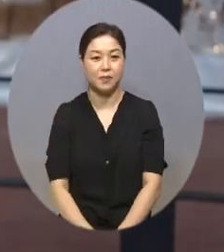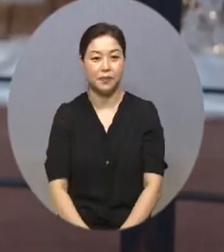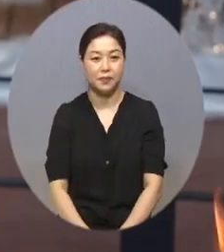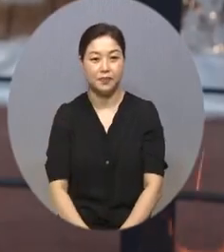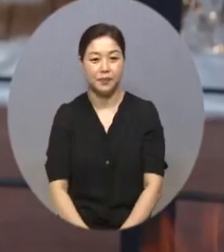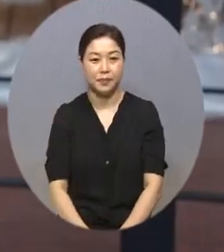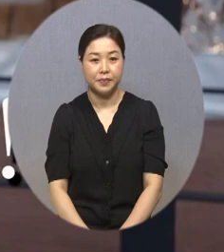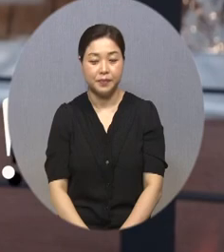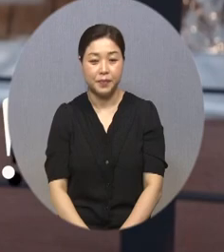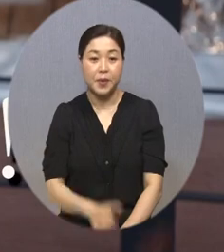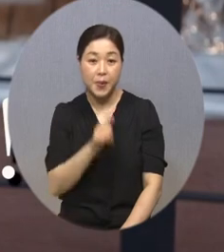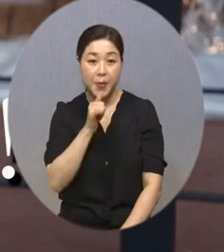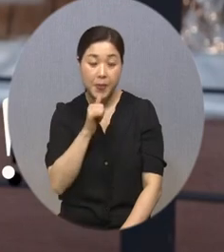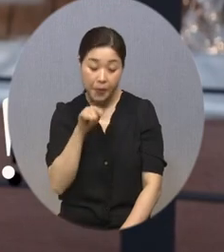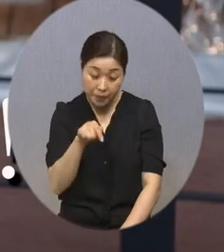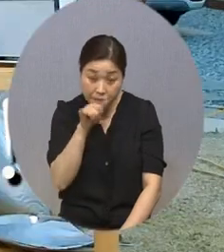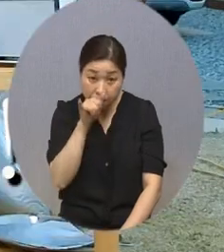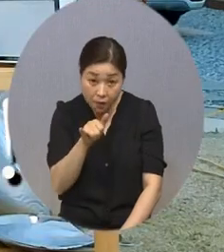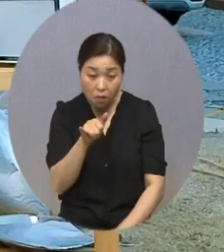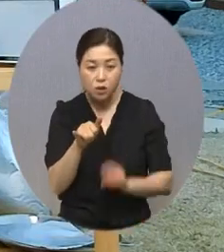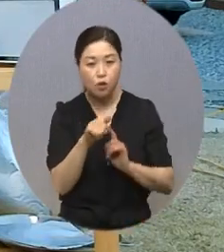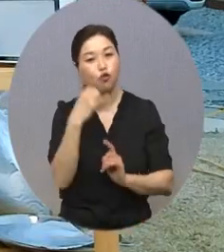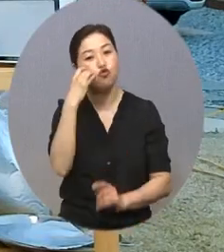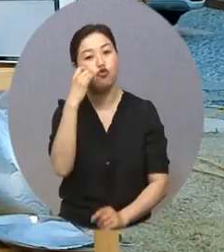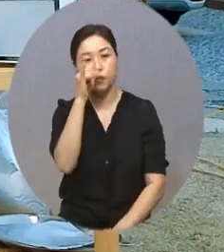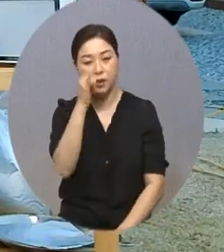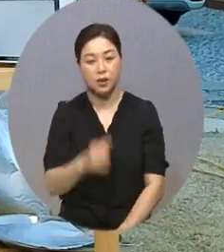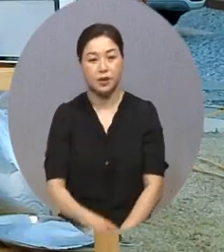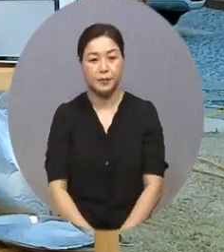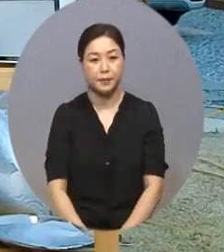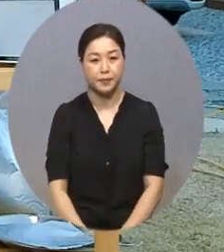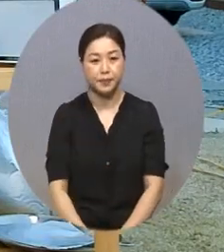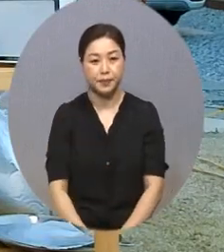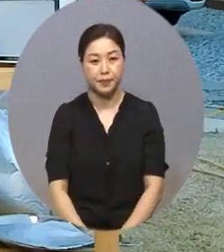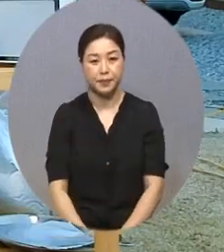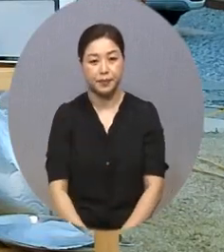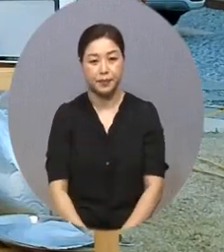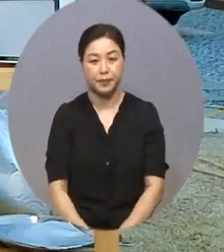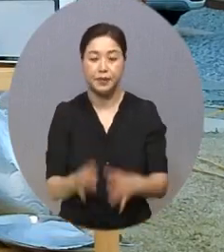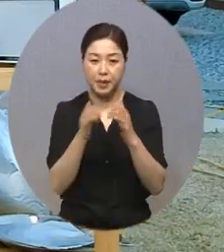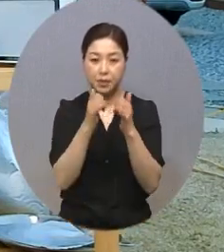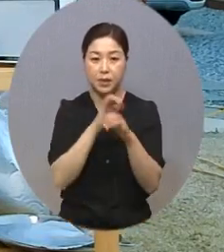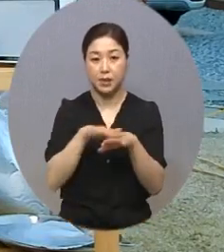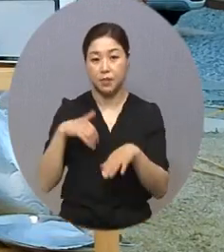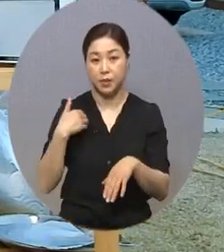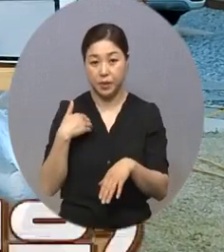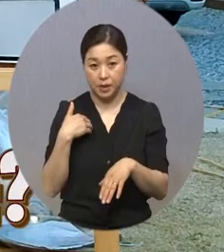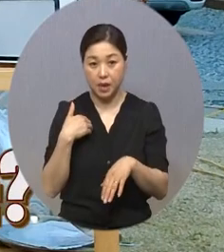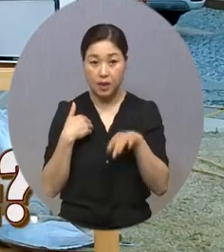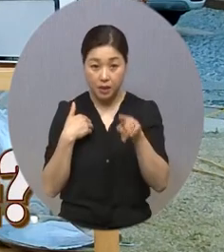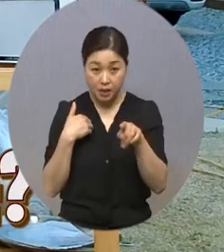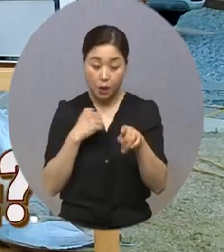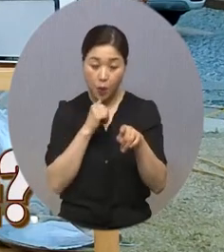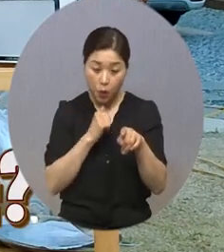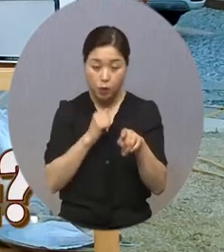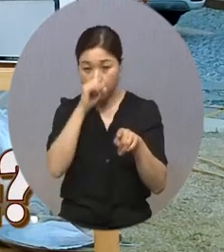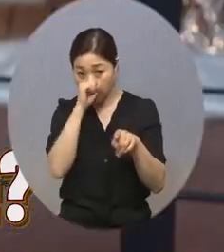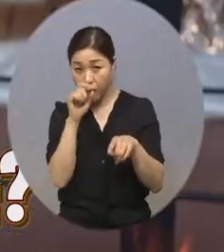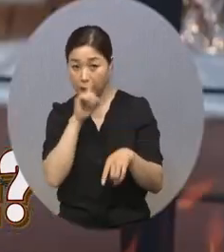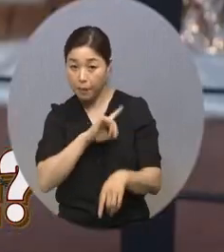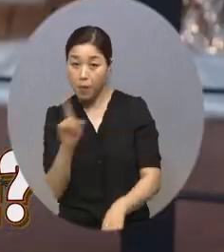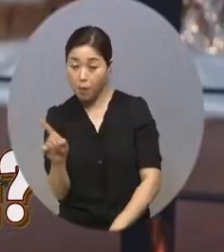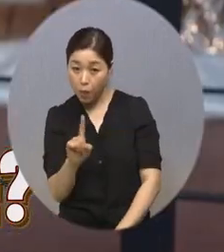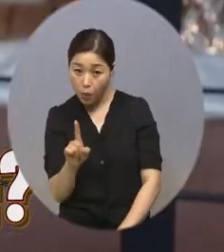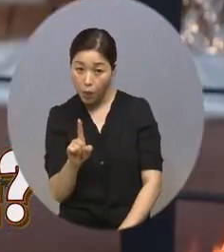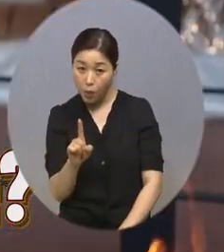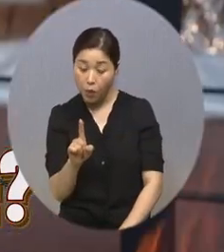앞에 있잖아요 또 무마 게 생겼어요 4 뭘까요 이게 솔직히 사람들이 못자 이게 좋은 트 생 든지 아니면